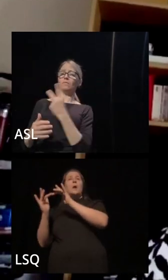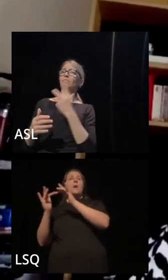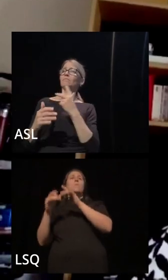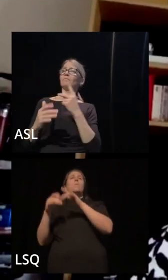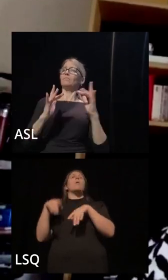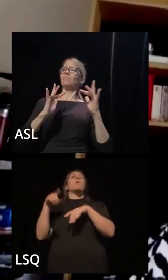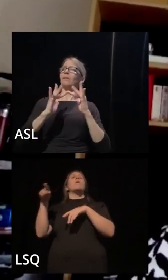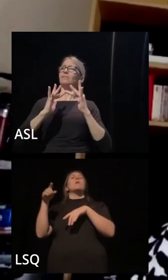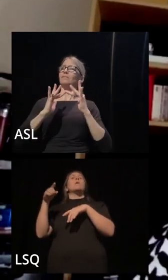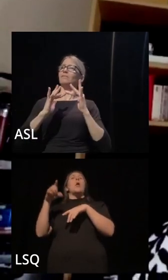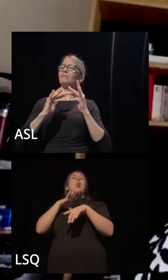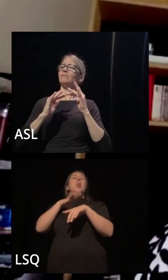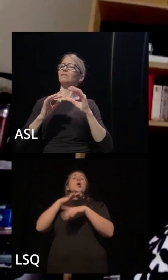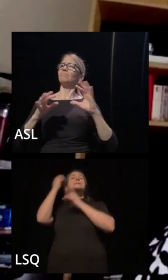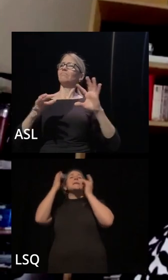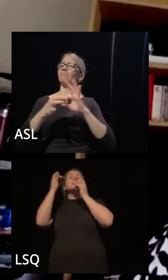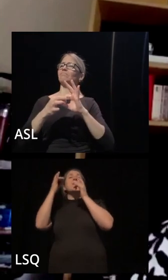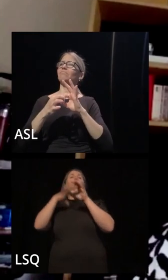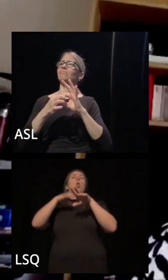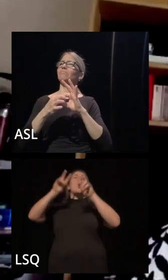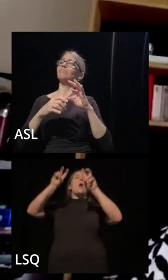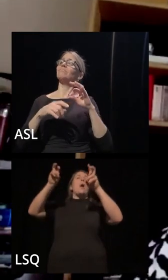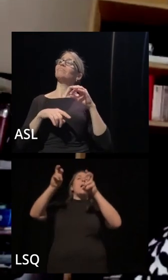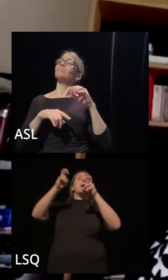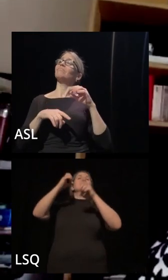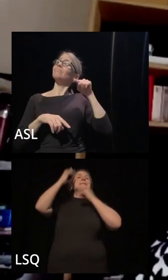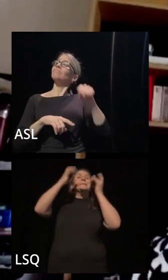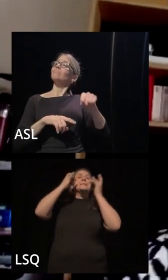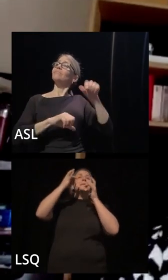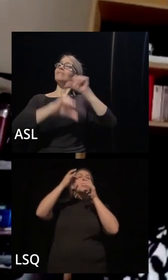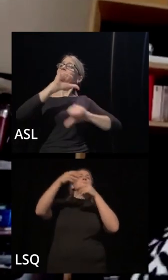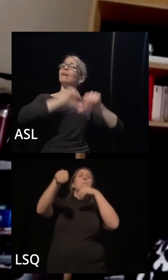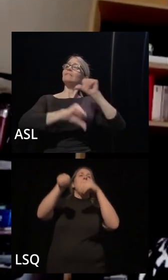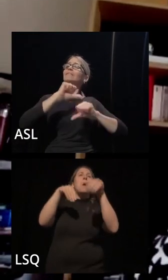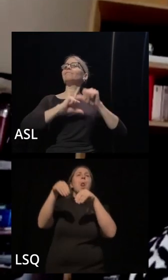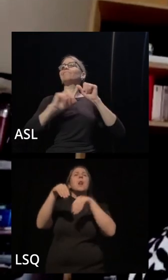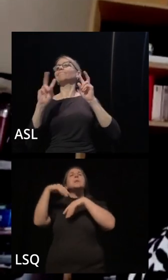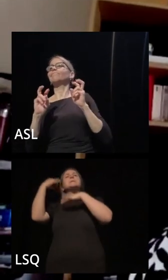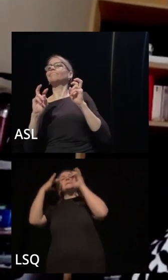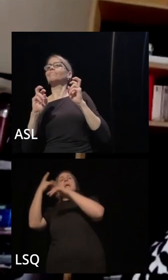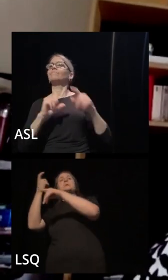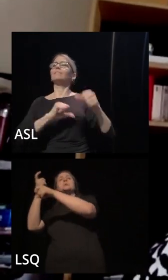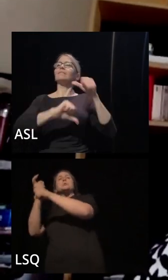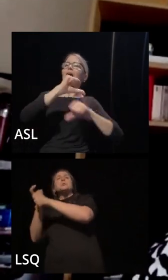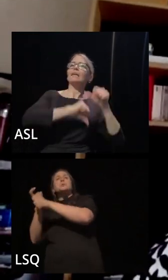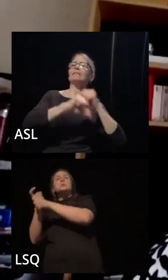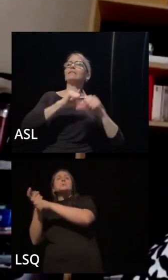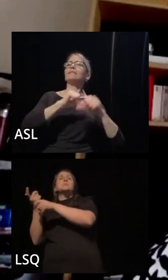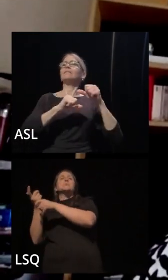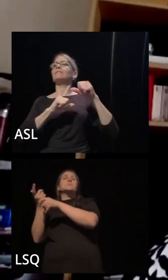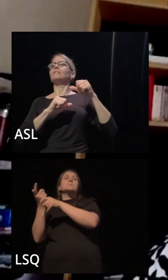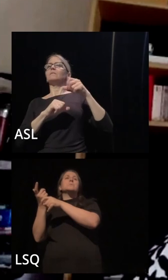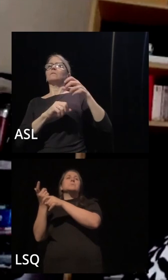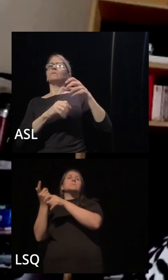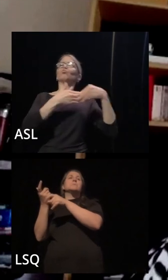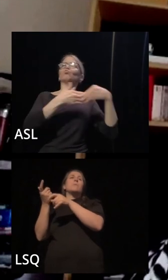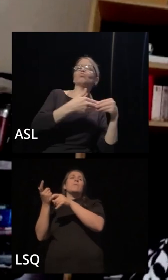scientifiques, sciences molles et sciences dures, sciences humaines et sciences dures sont importantes à tenir